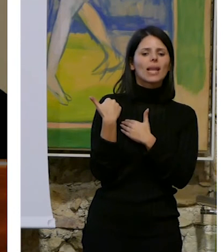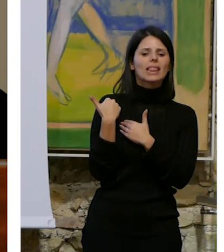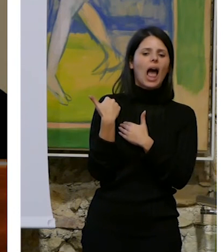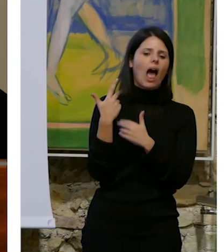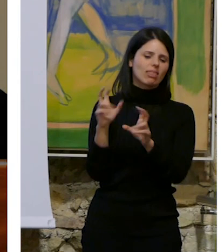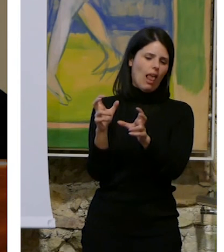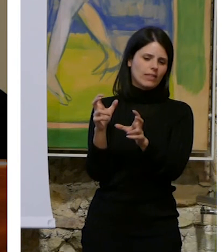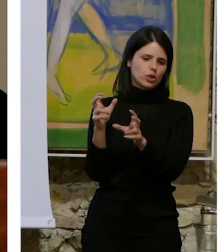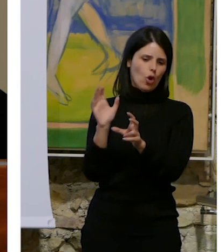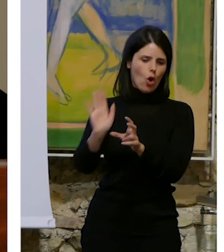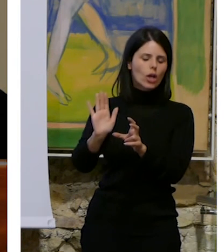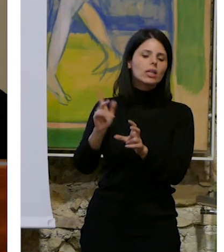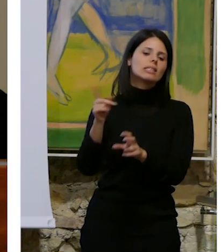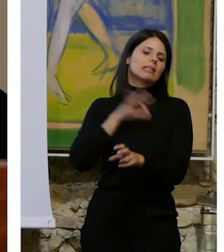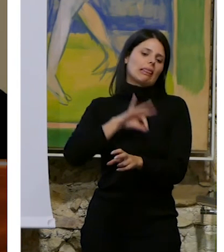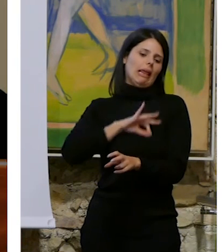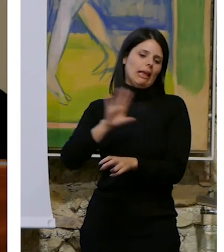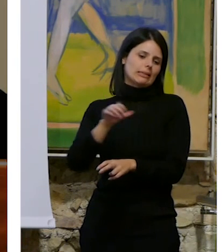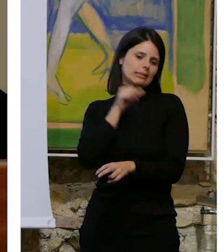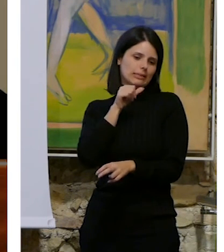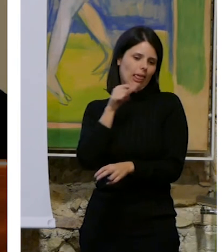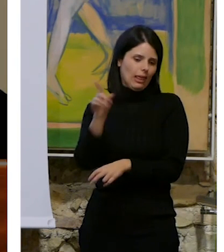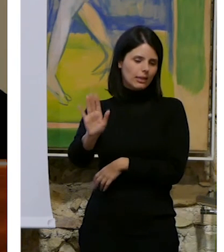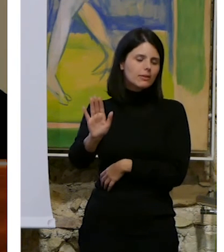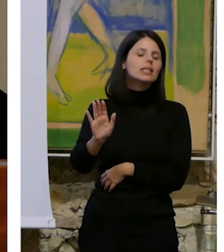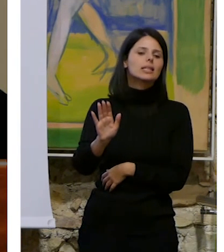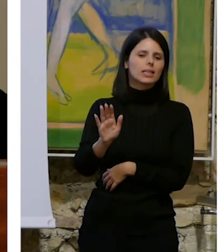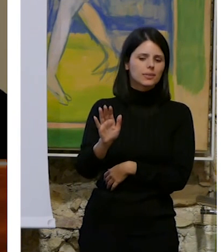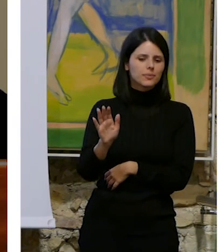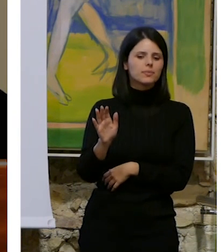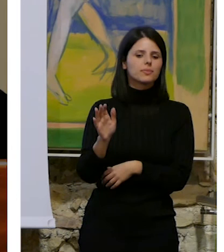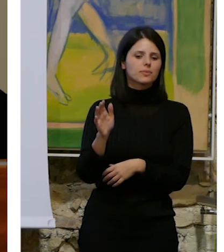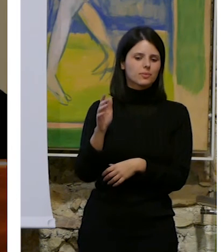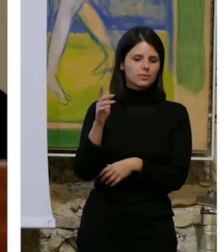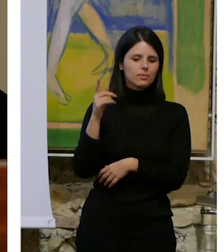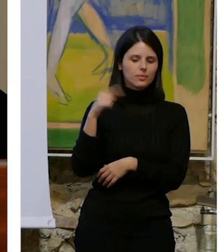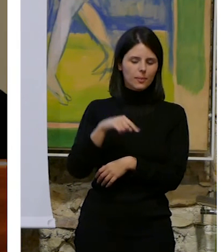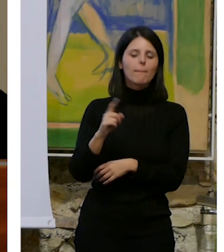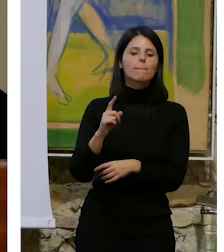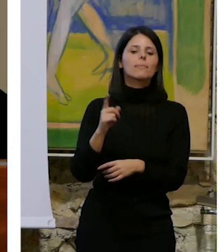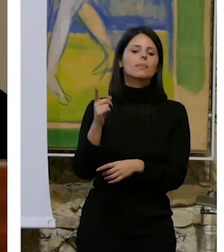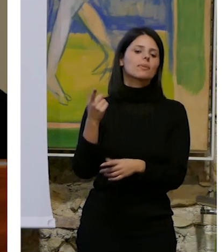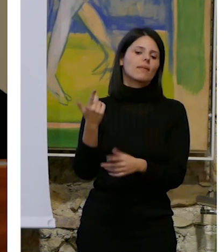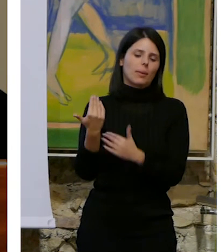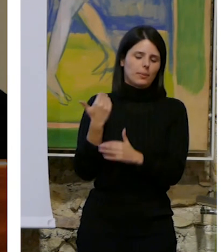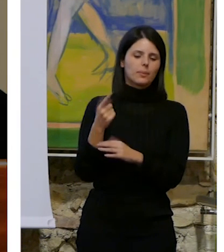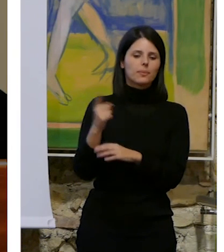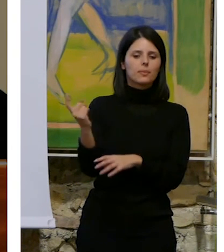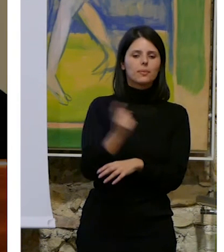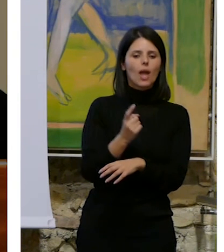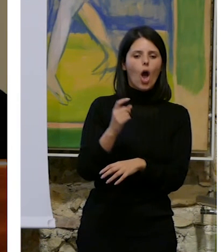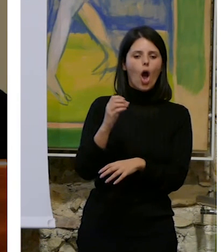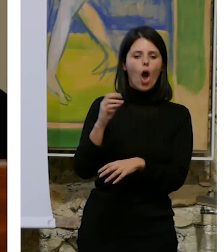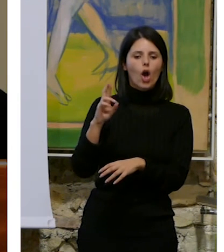di televisioni e voleva difendere gli interessi delle televisioni, non è quello al quale pensate voi, eh. Si chiamava, era prima, era il prototipo, si chiamava Ross